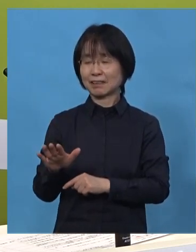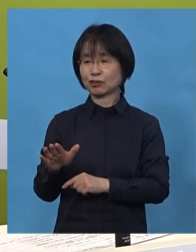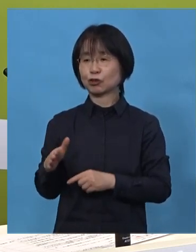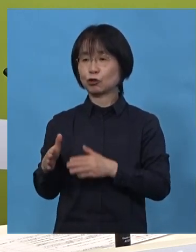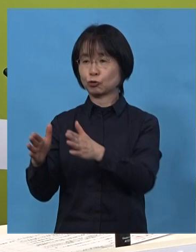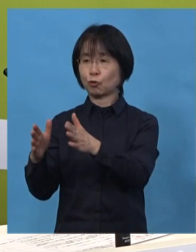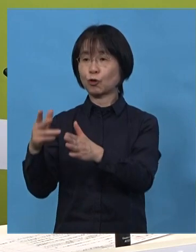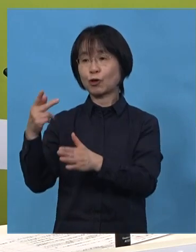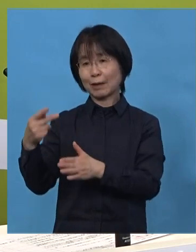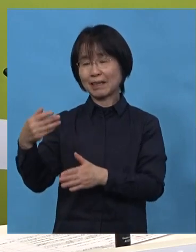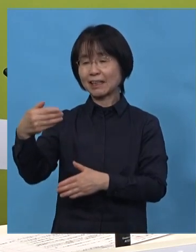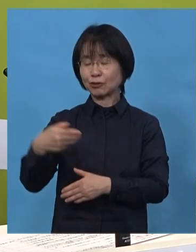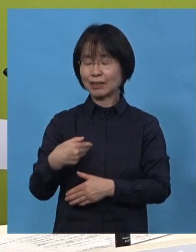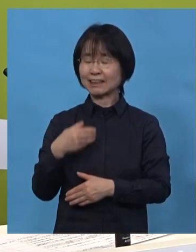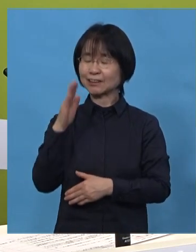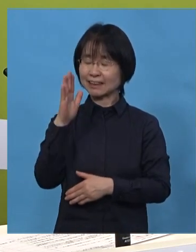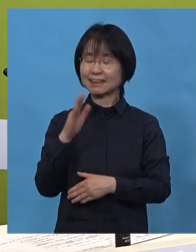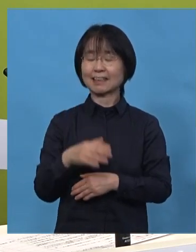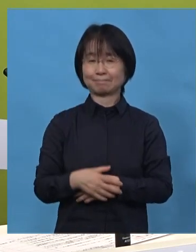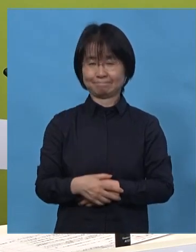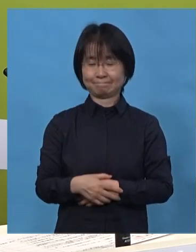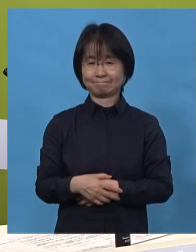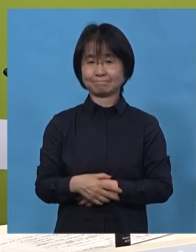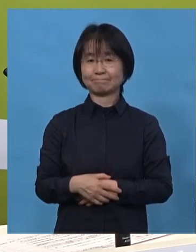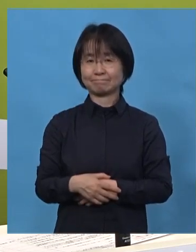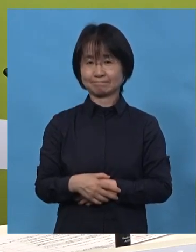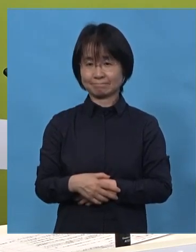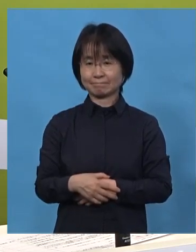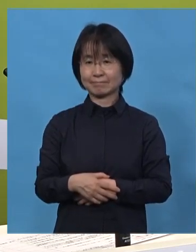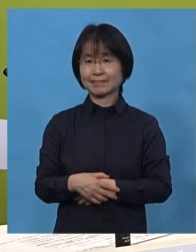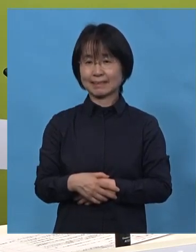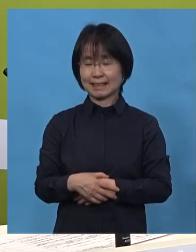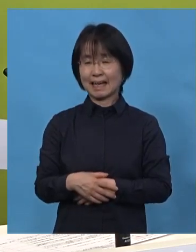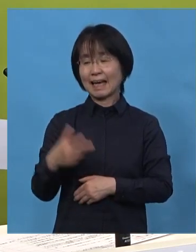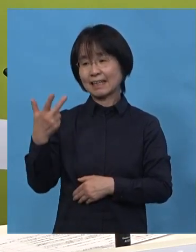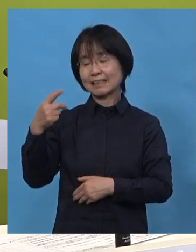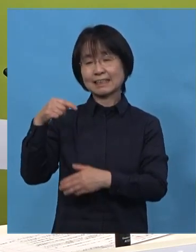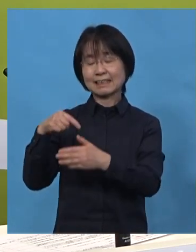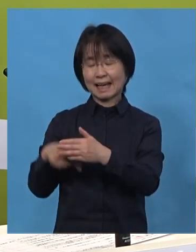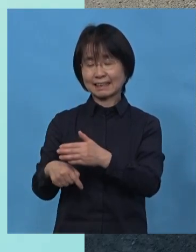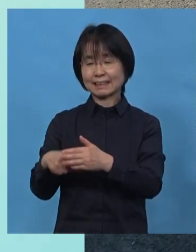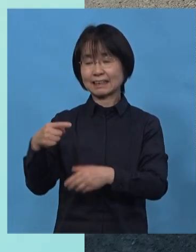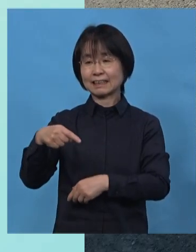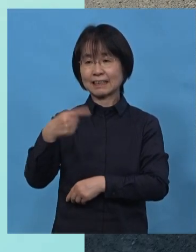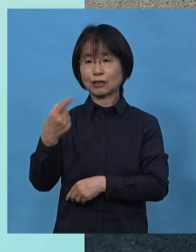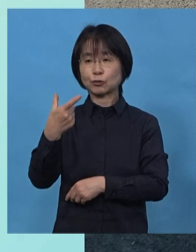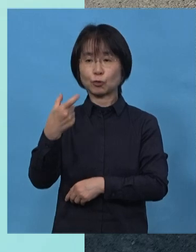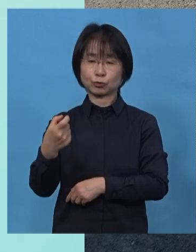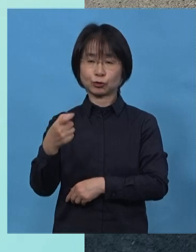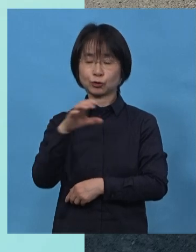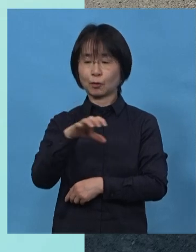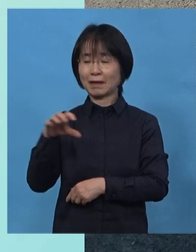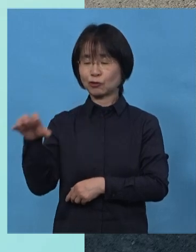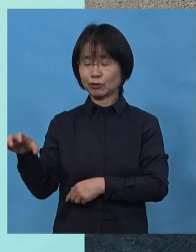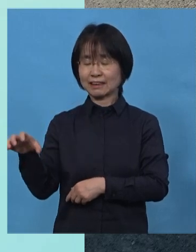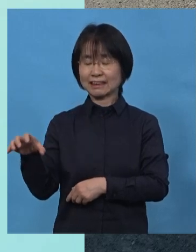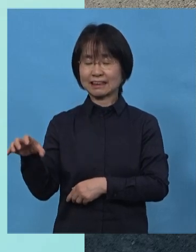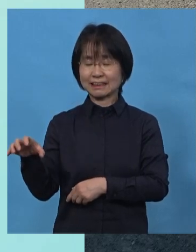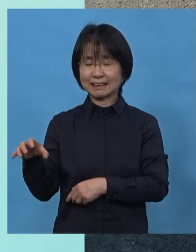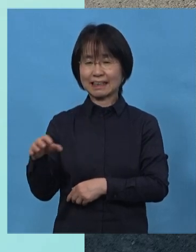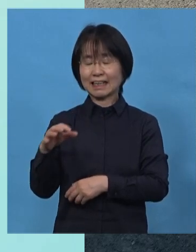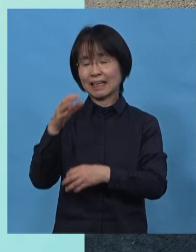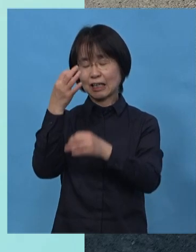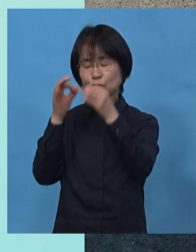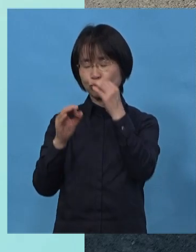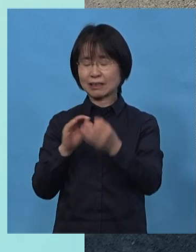お問い合わせくださいまた集落内の道路脇など市内160カ所にこのような融雪剤を設置して